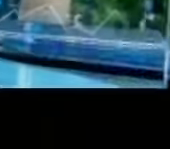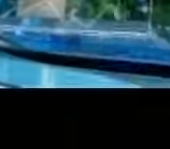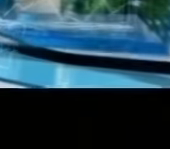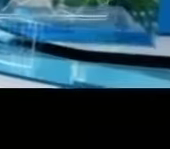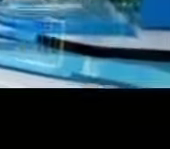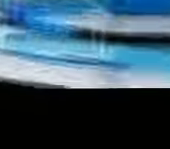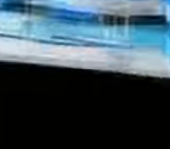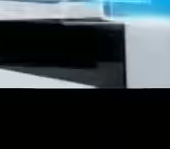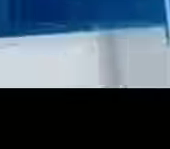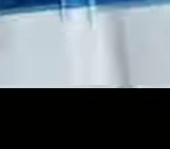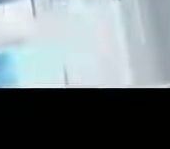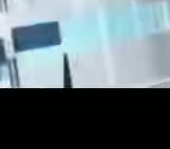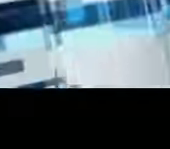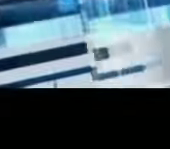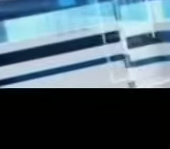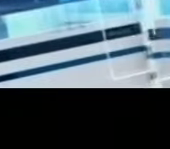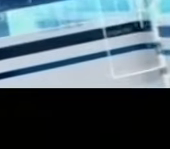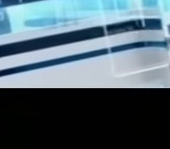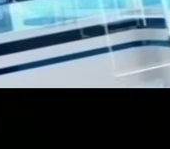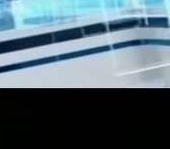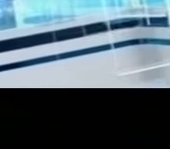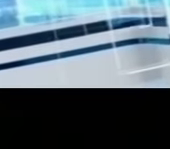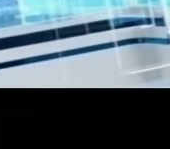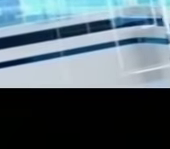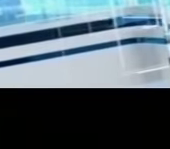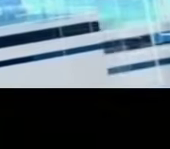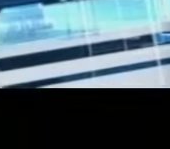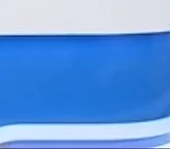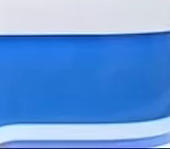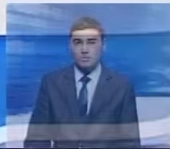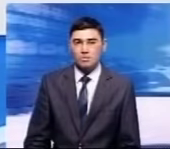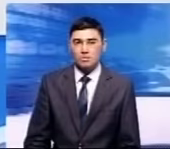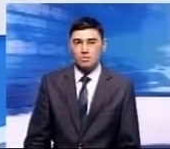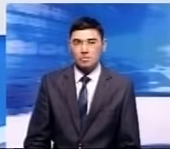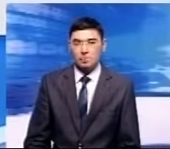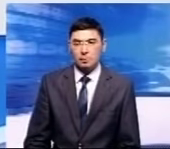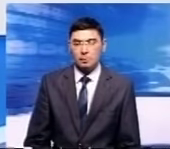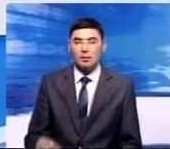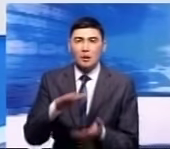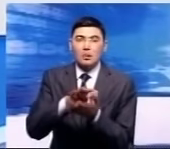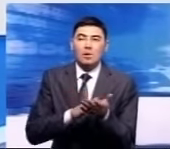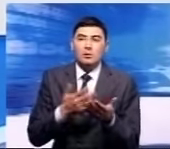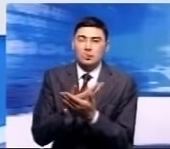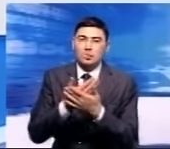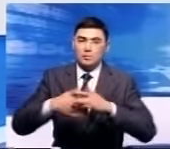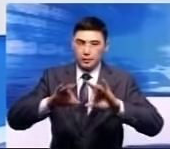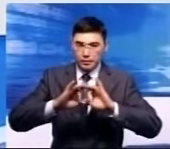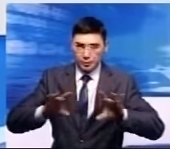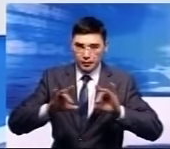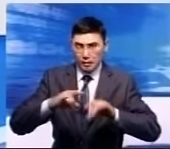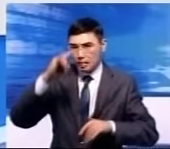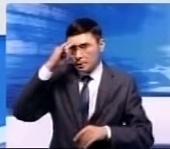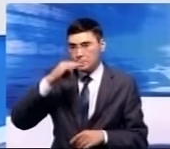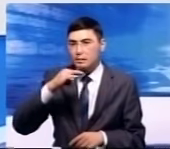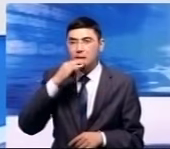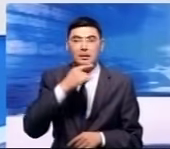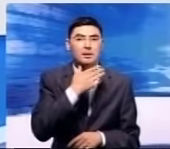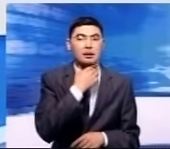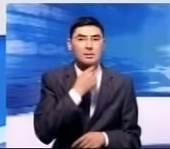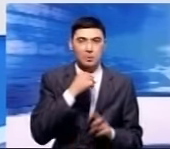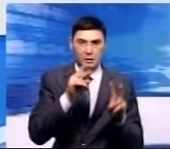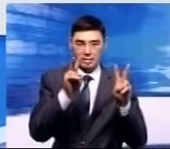Продолжение следует... продолжаем выпуск. Телеканал «Казахстан Семей» меняет